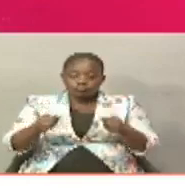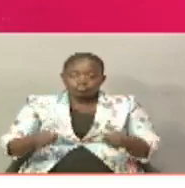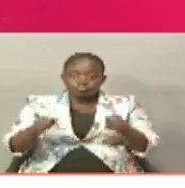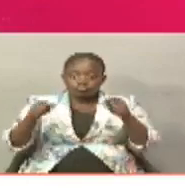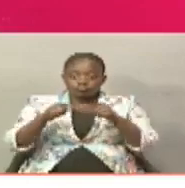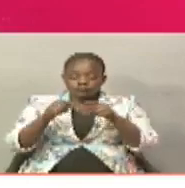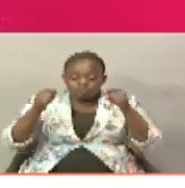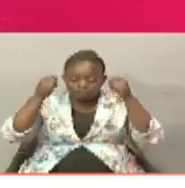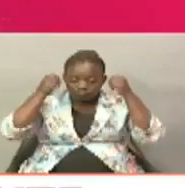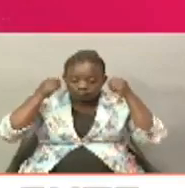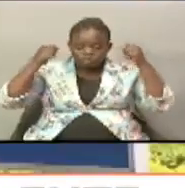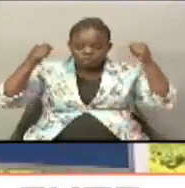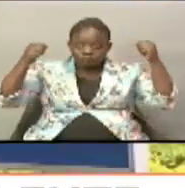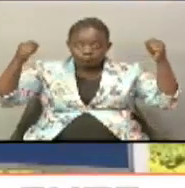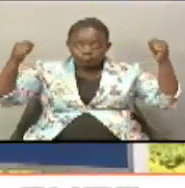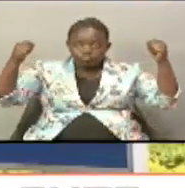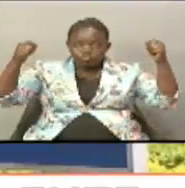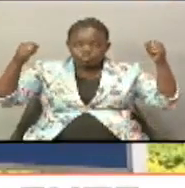ne sedume Ente.